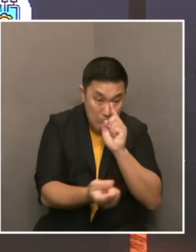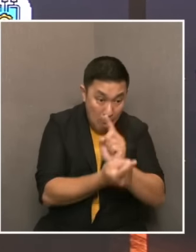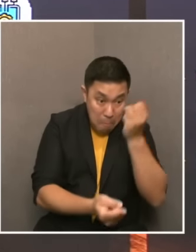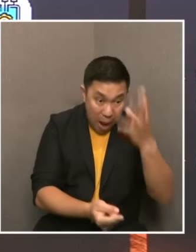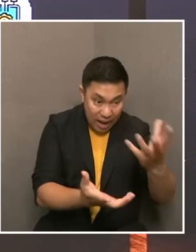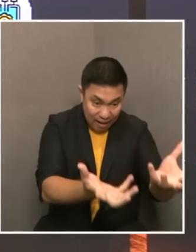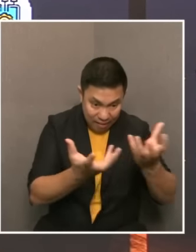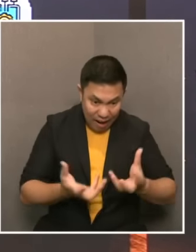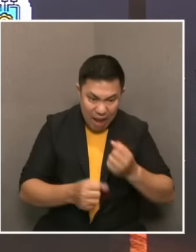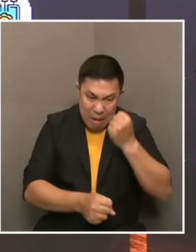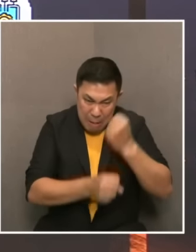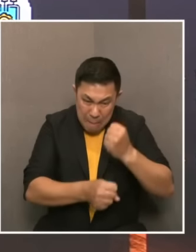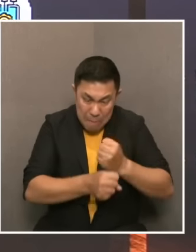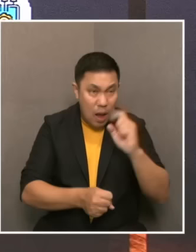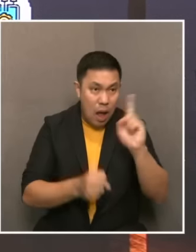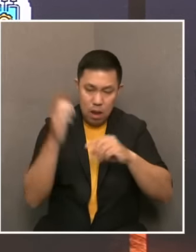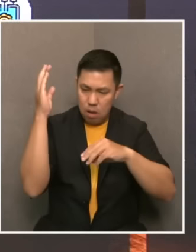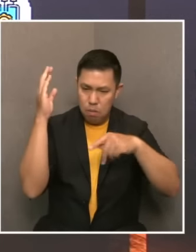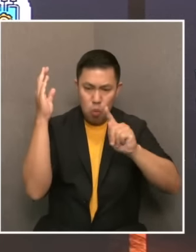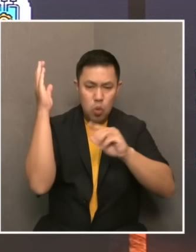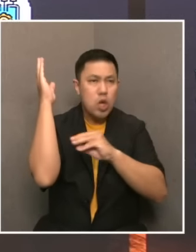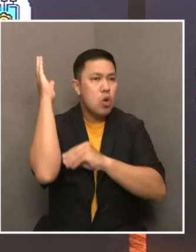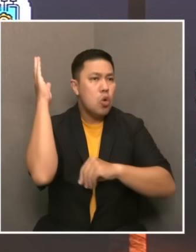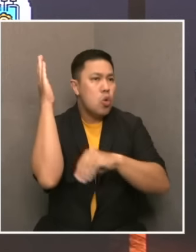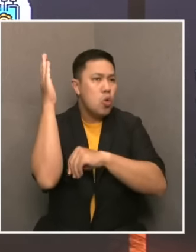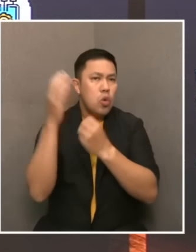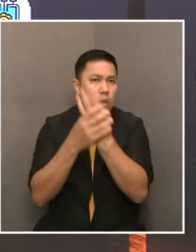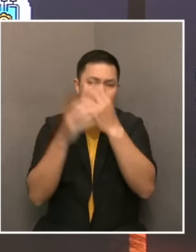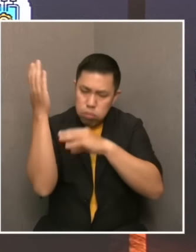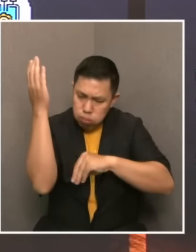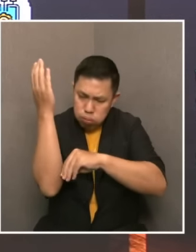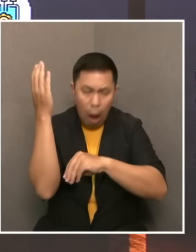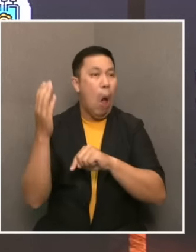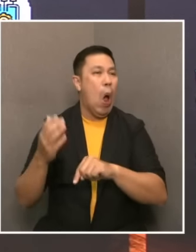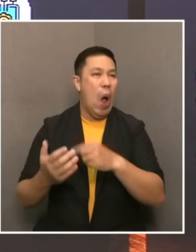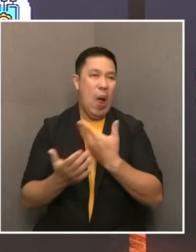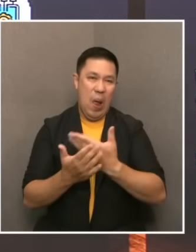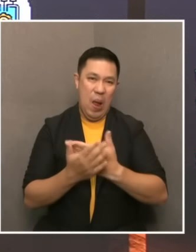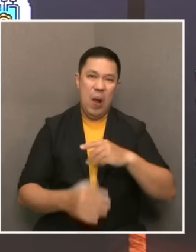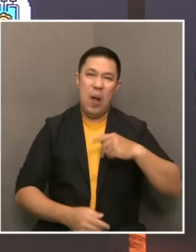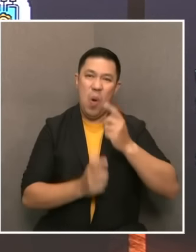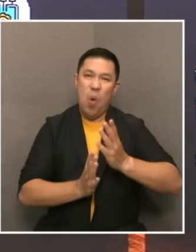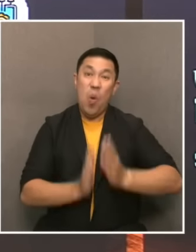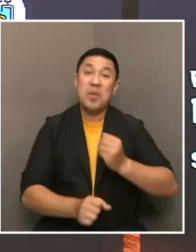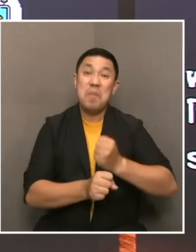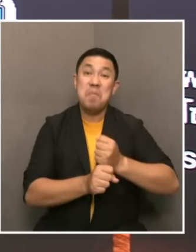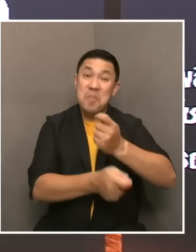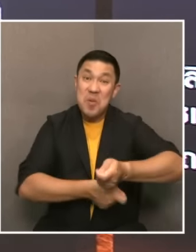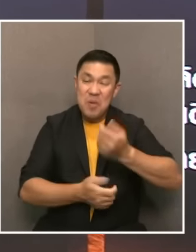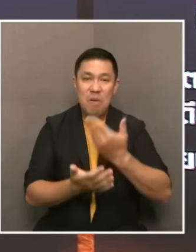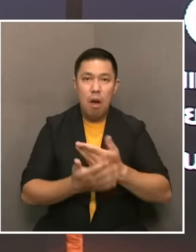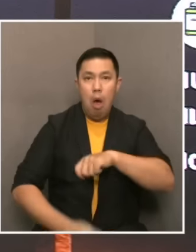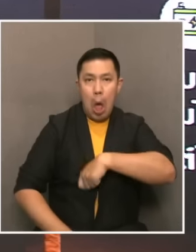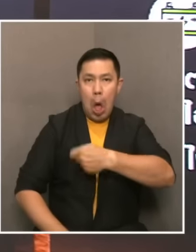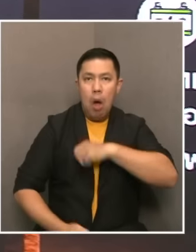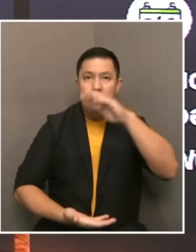ๆเนี่ยนะครับนำมาผลิตได้เยอะๆเนี่ยราคาปุ๋ยก็จะถูกลงต้นทุนเกษตรกรบ้านเราก็จะถูกลงตามไปด้วยนั่นเองครับและ